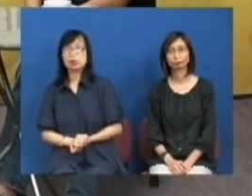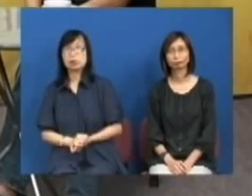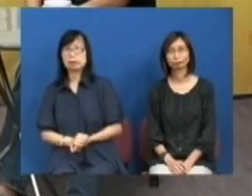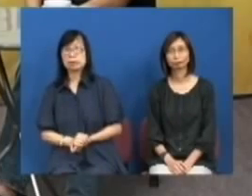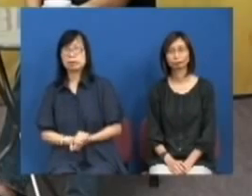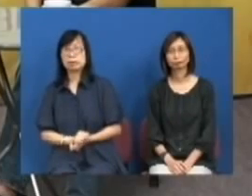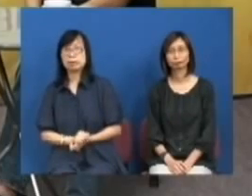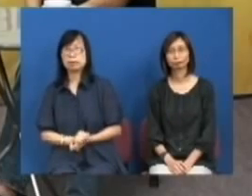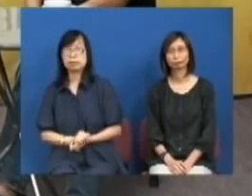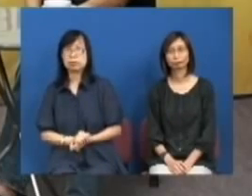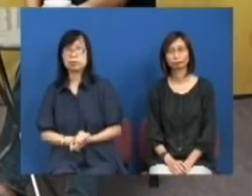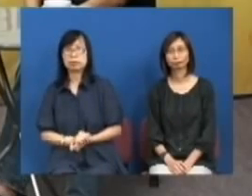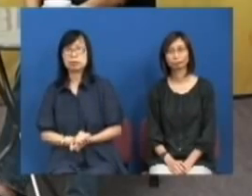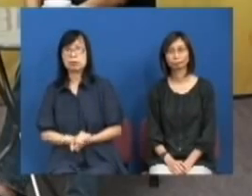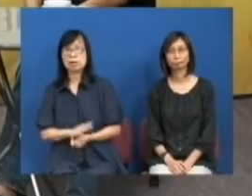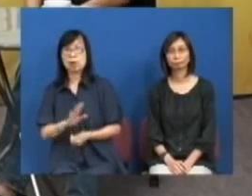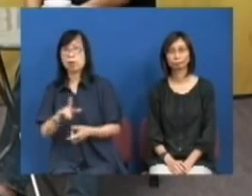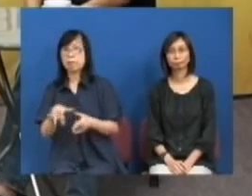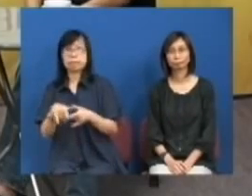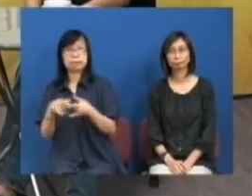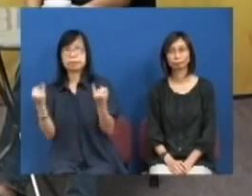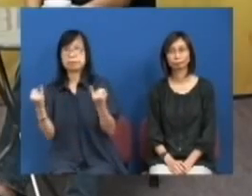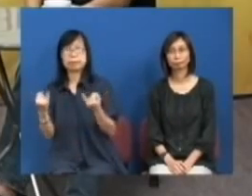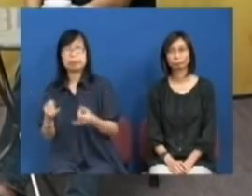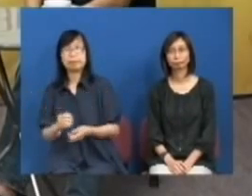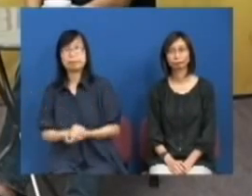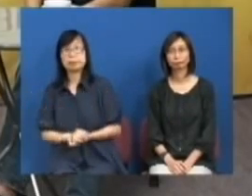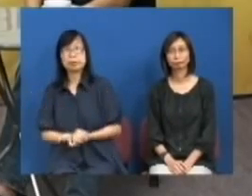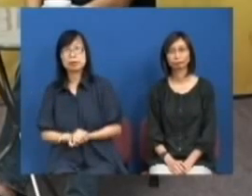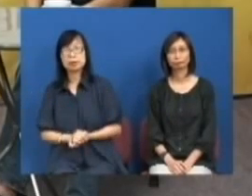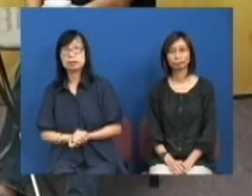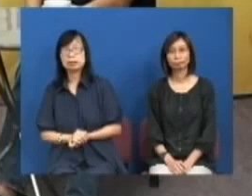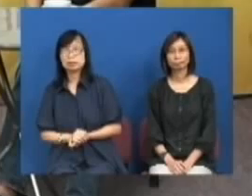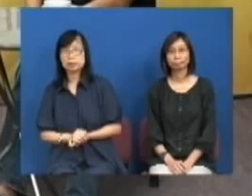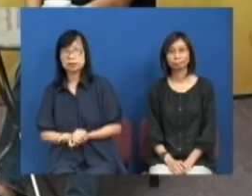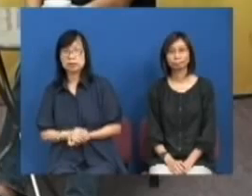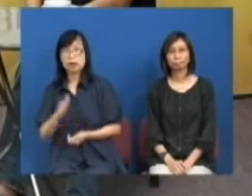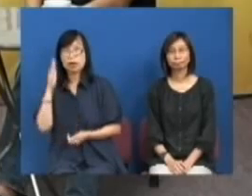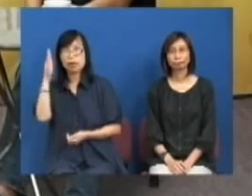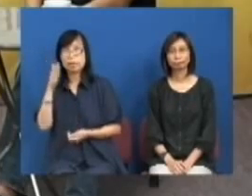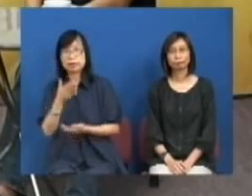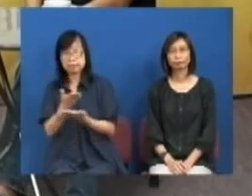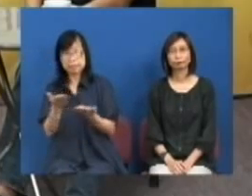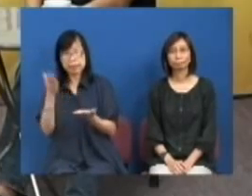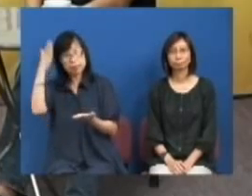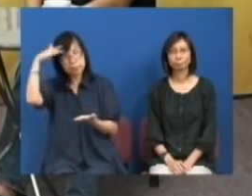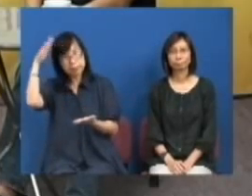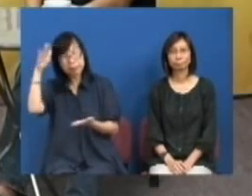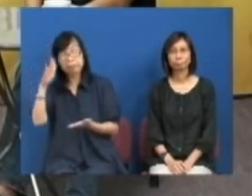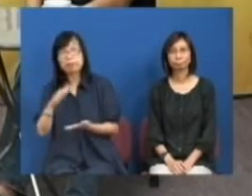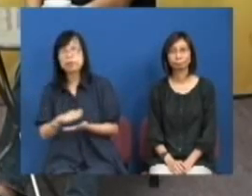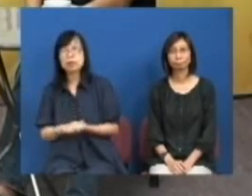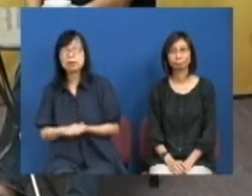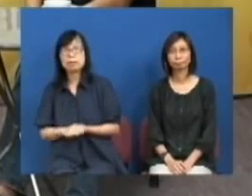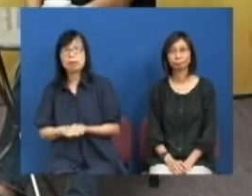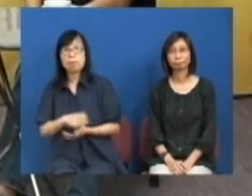會吝惜你啦，就是他我覺得是希望大家明白這一樣東西。我覺得無論